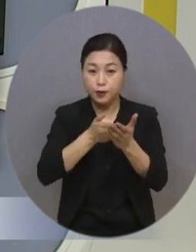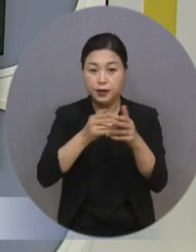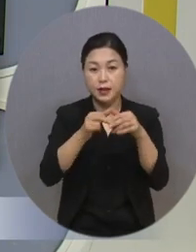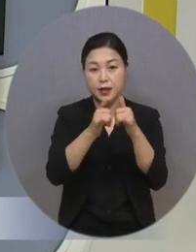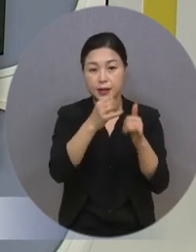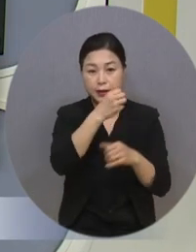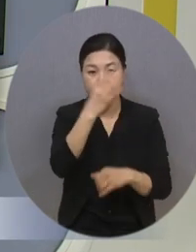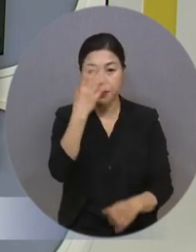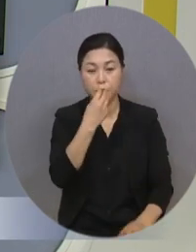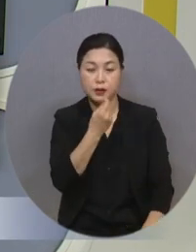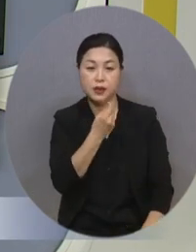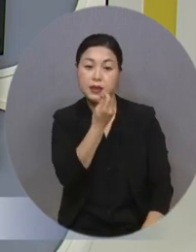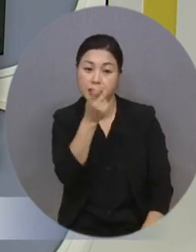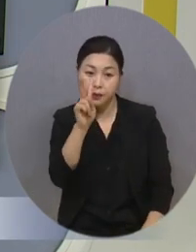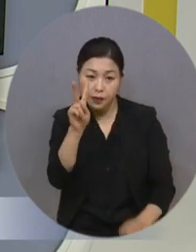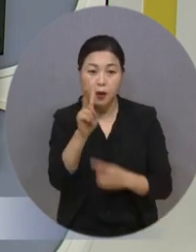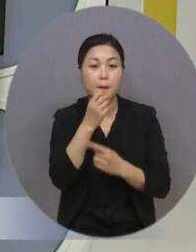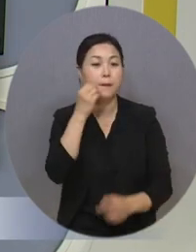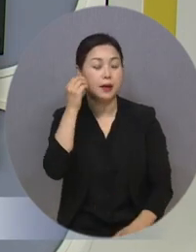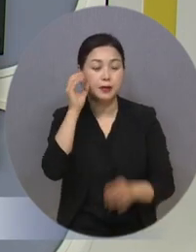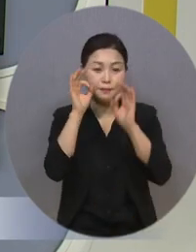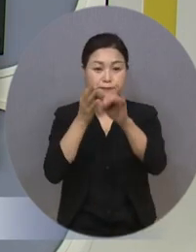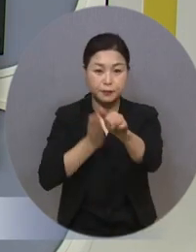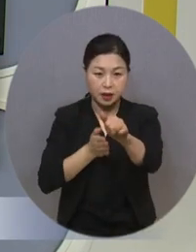신문과 웰페어뉴스 홈페이지를 통해 확인하실 수 있습니다